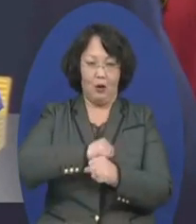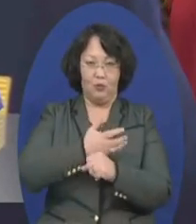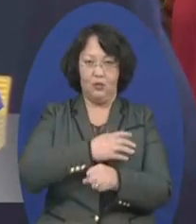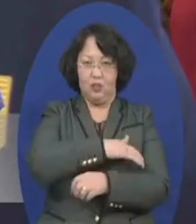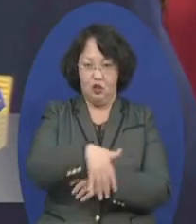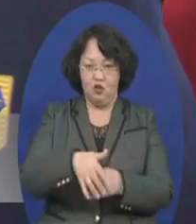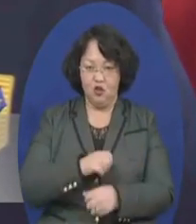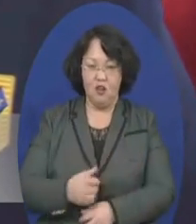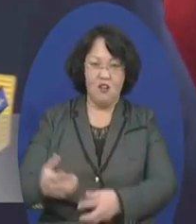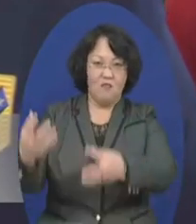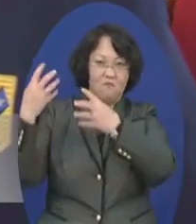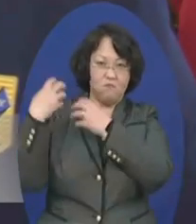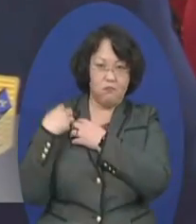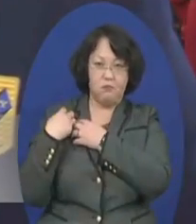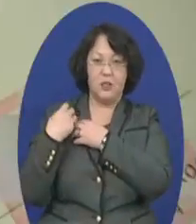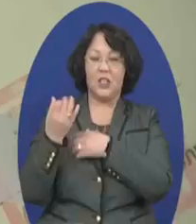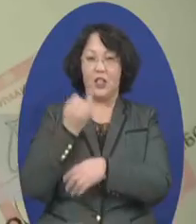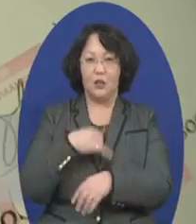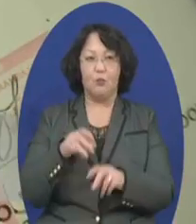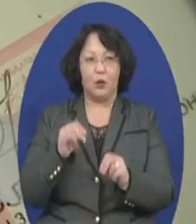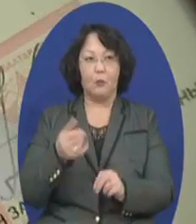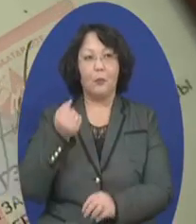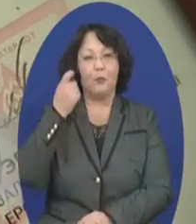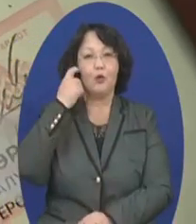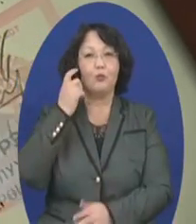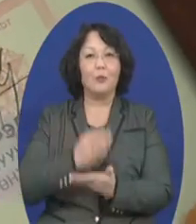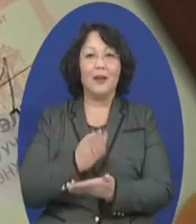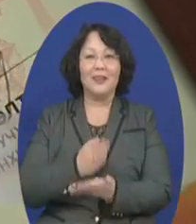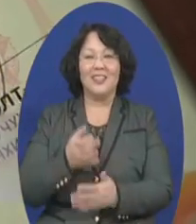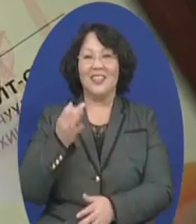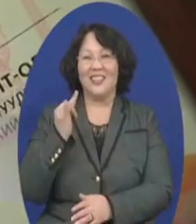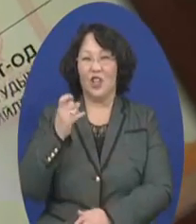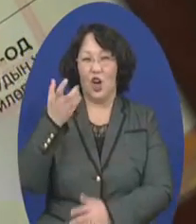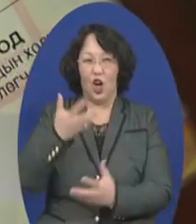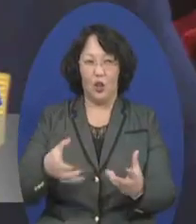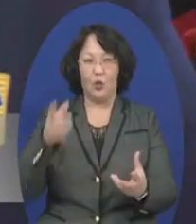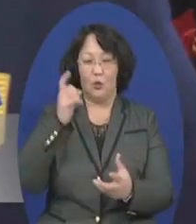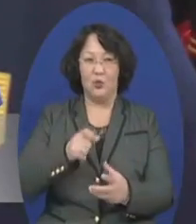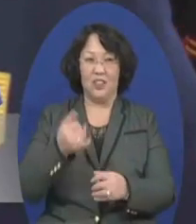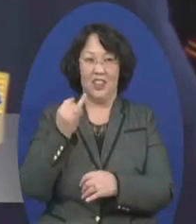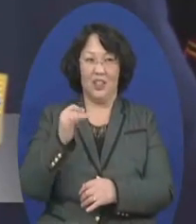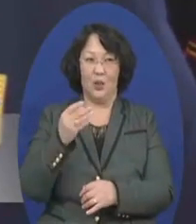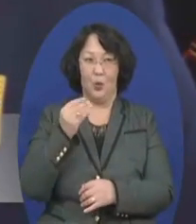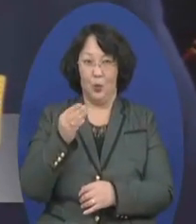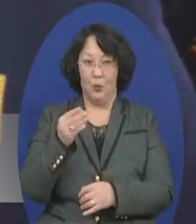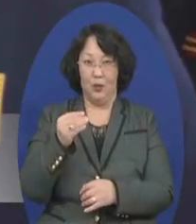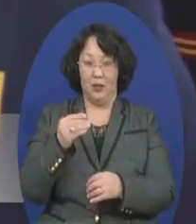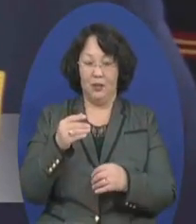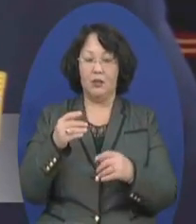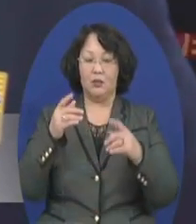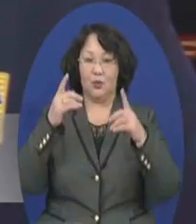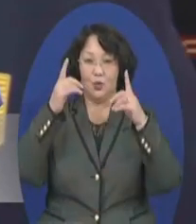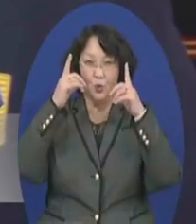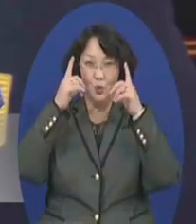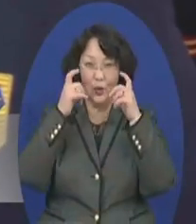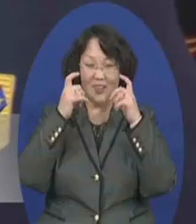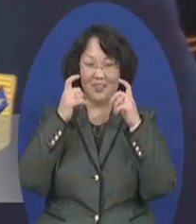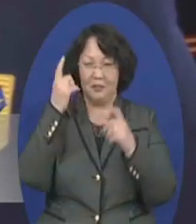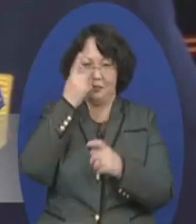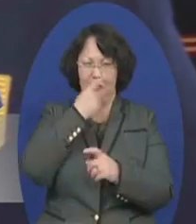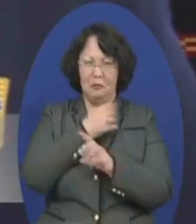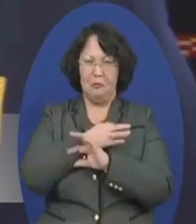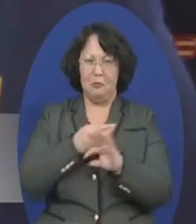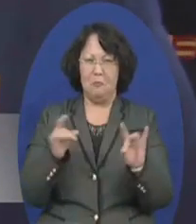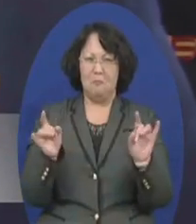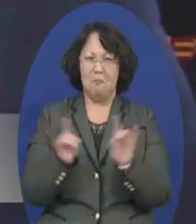дөрөв багаар хүлээж авах юм уусуул гэж бодож байна. Ихэнх хүмүүс иргэний үйлчлэн дээр амар сонин гардаг одоо өөрөөсөө өөр гардаг гэд гэхээр